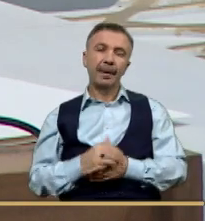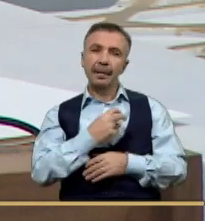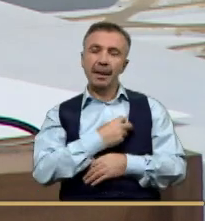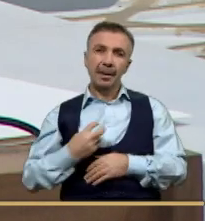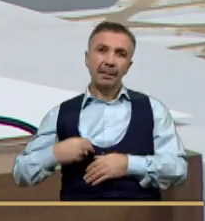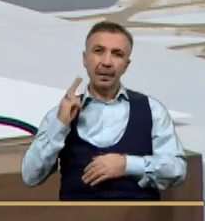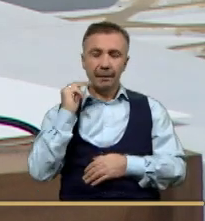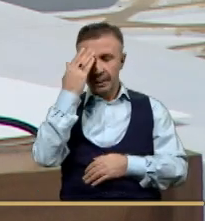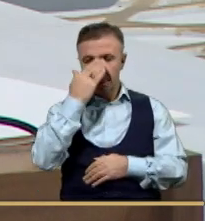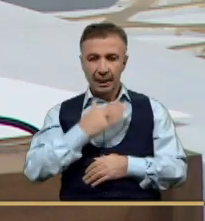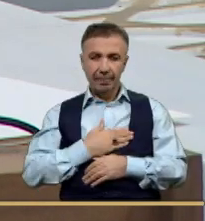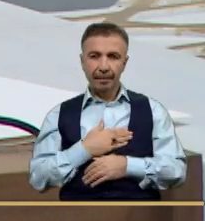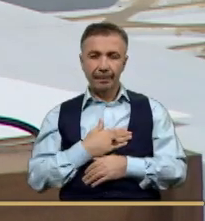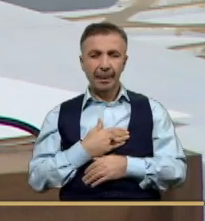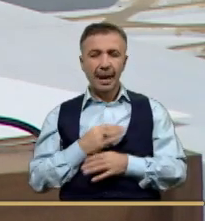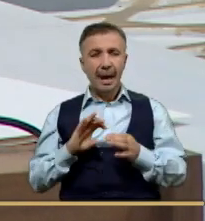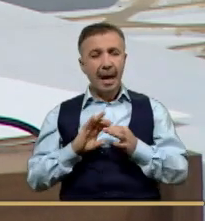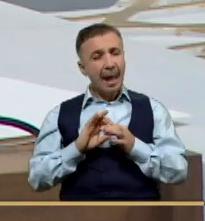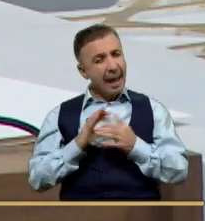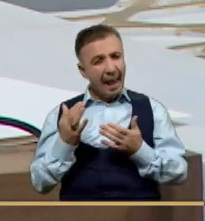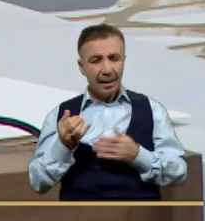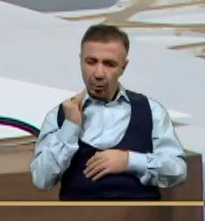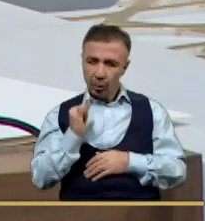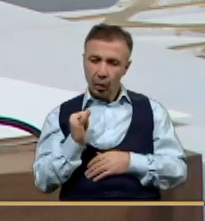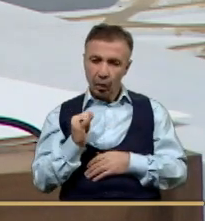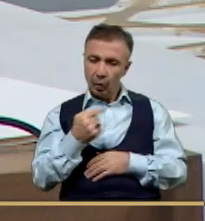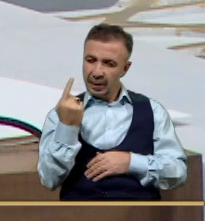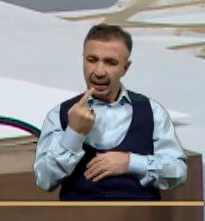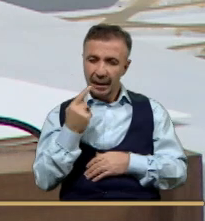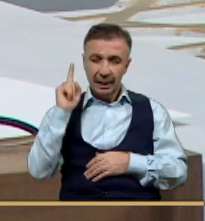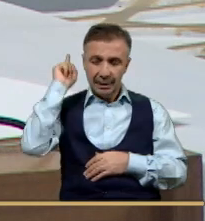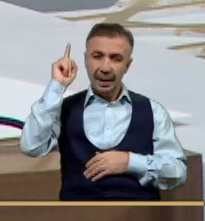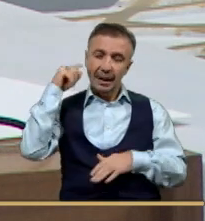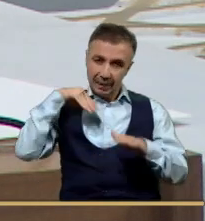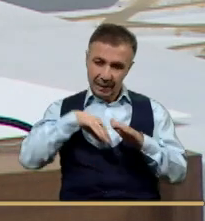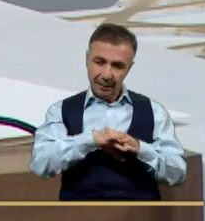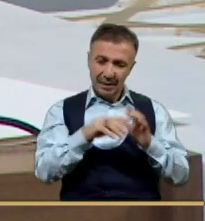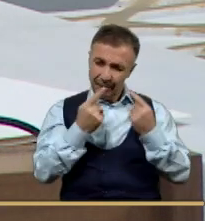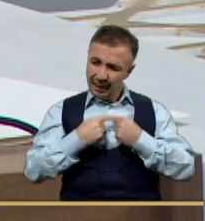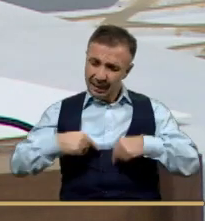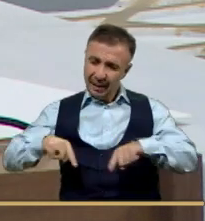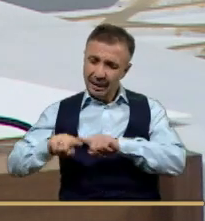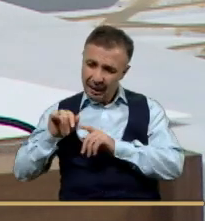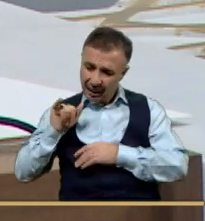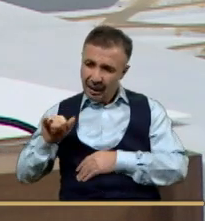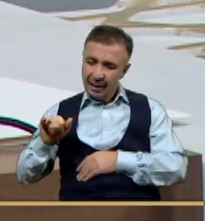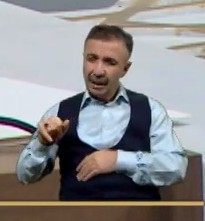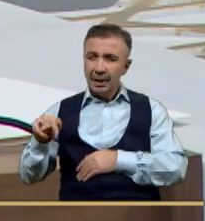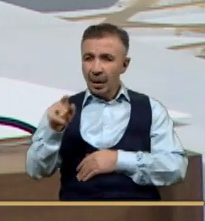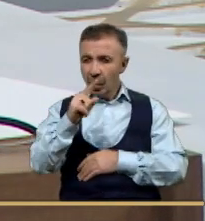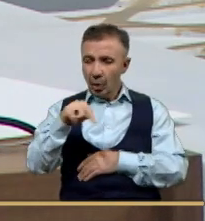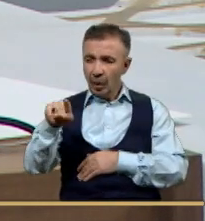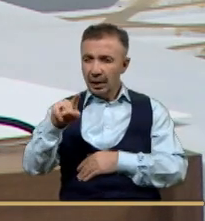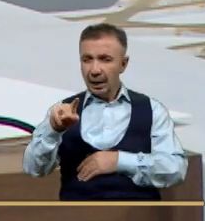Aleyhissalatü vesselam Efendimiz, "Neyin şerrinden sana sığınmışsa biz de onların şerrinden